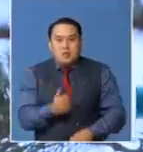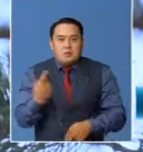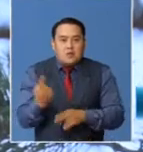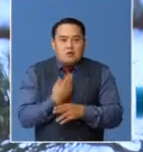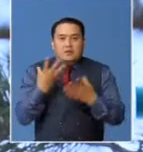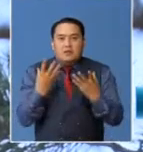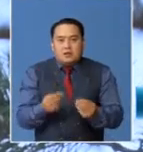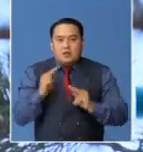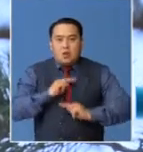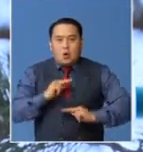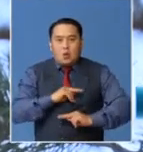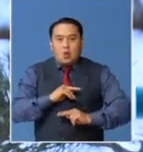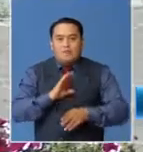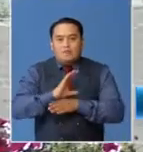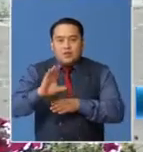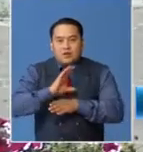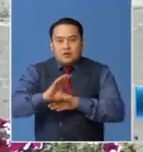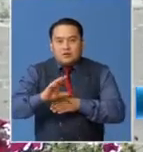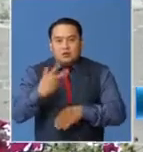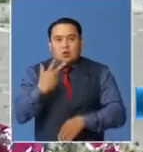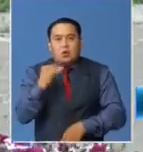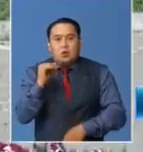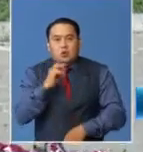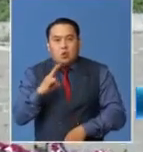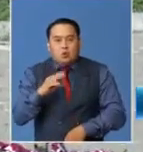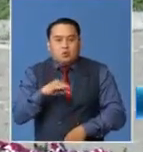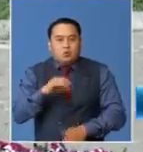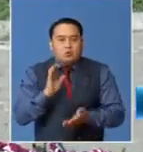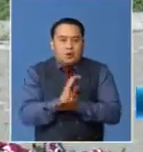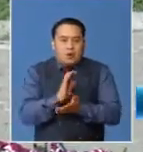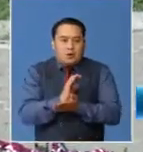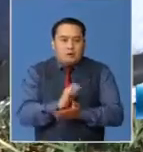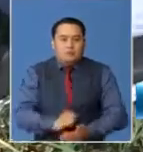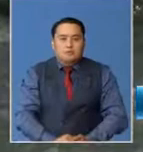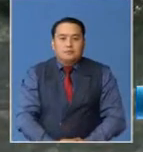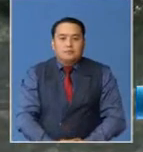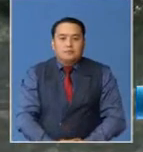первый день работ общими силами вывезено порядка 3 тонн мусора.